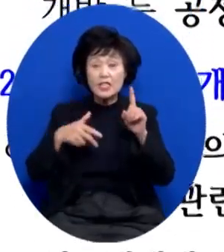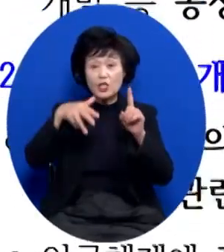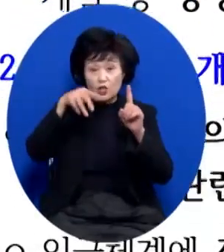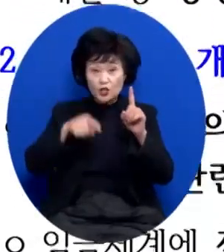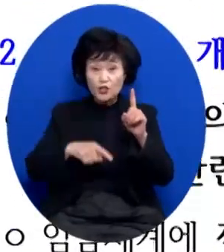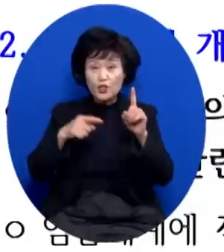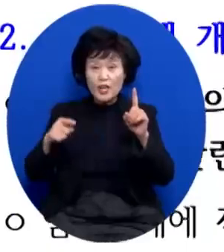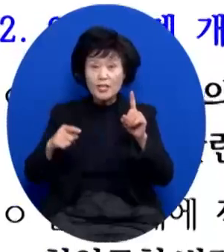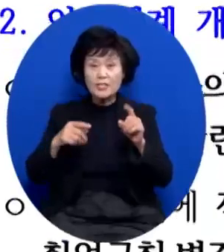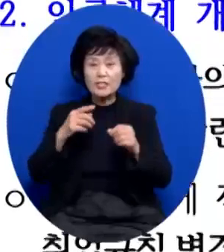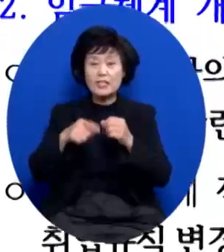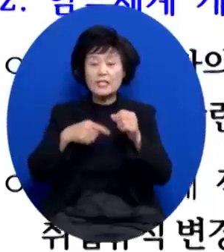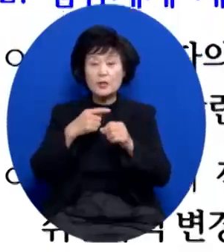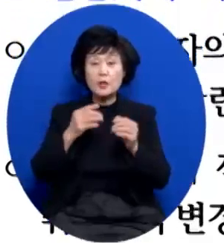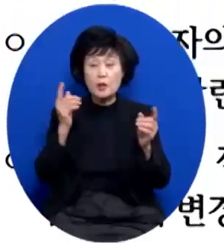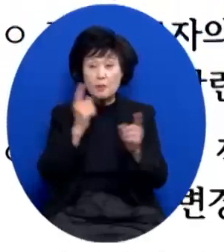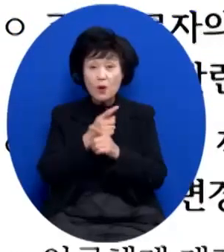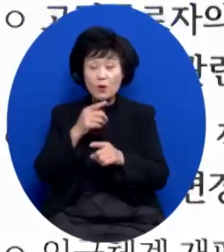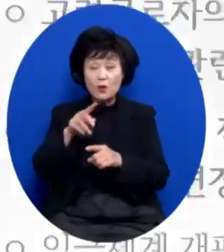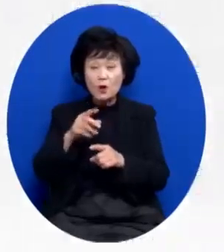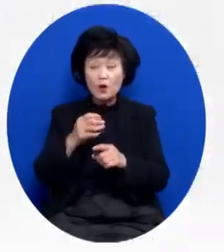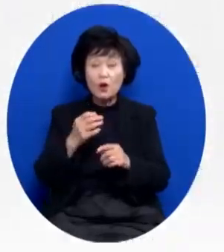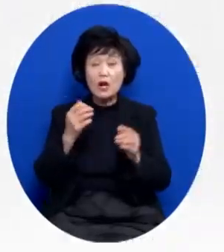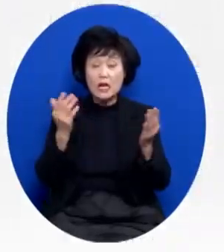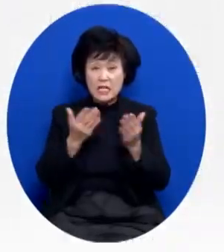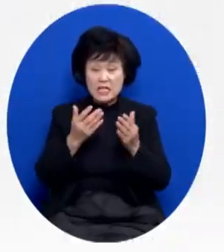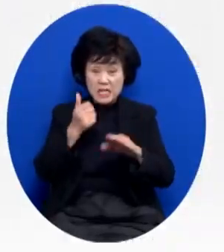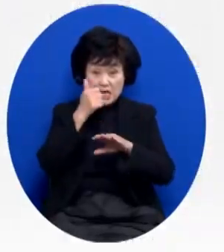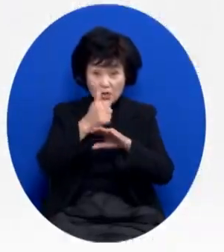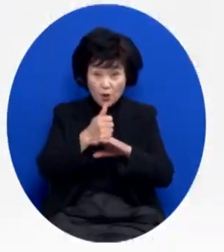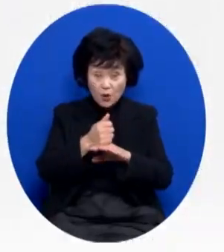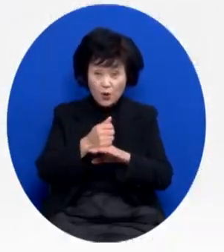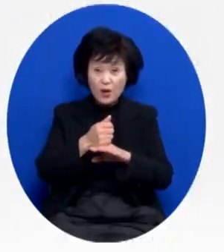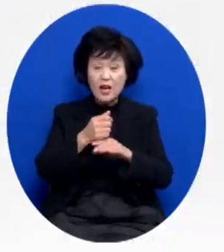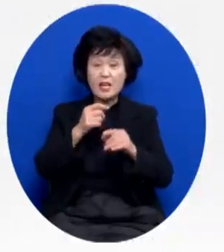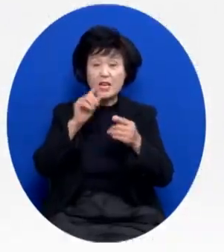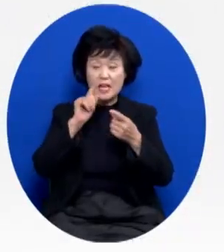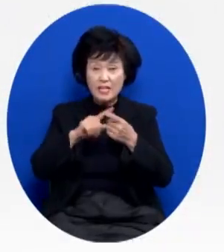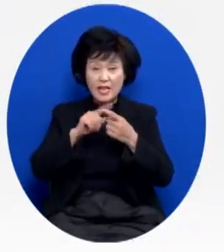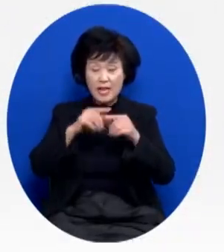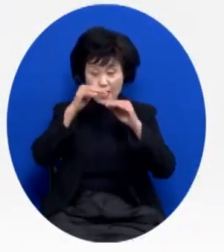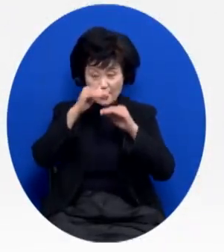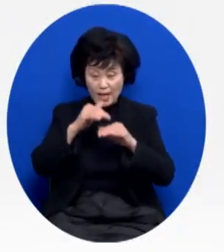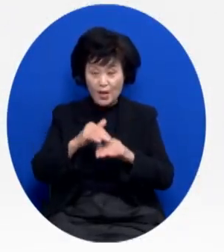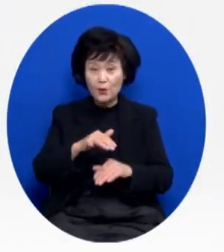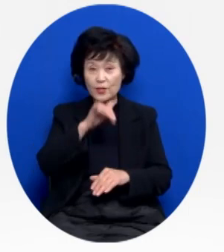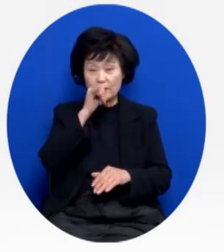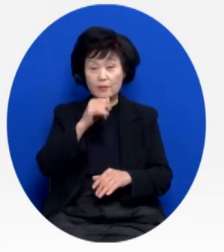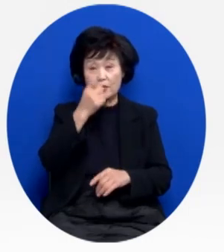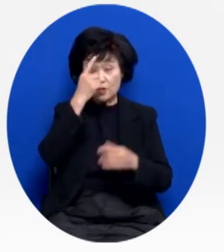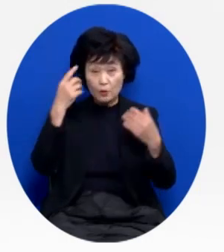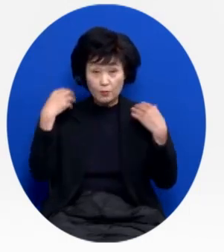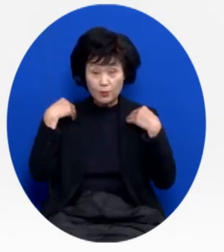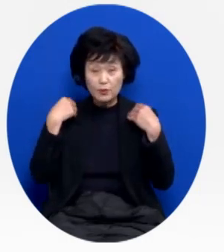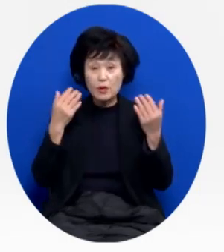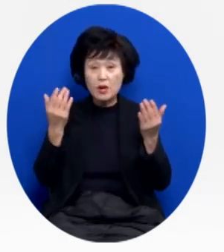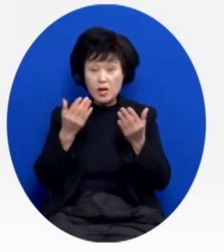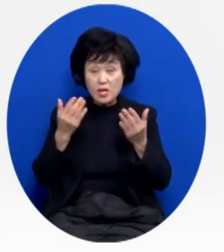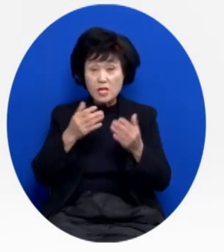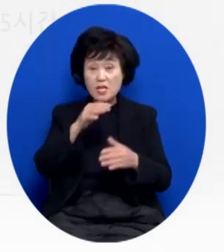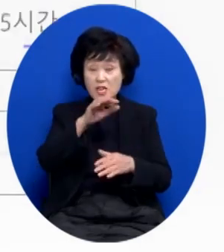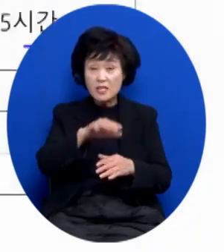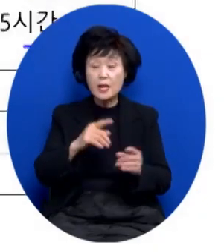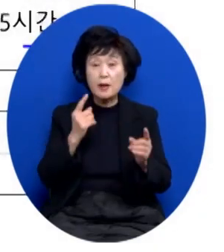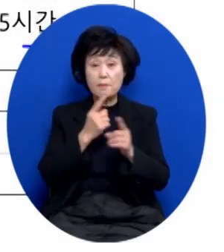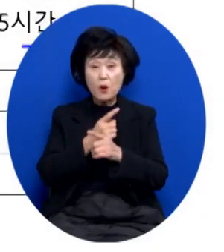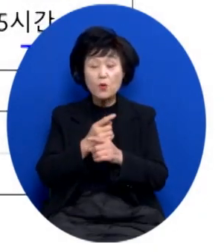안건과 직무와 성과 중심으로 임금 체계를 개편하는 내용 등을 담고 있습니다. 정부는 노동시장의 근간을 바꾸는